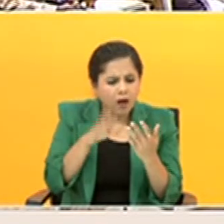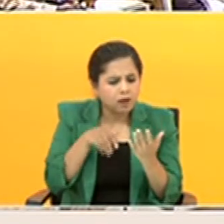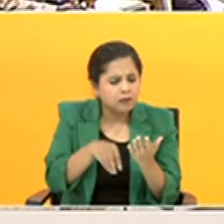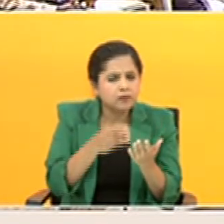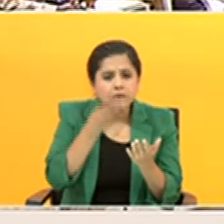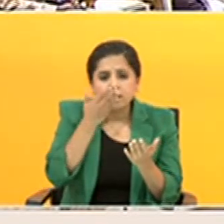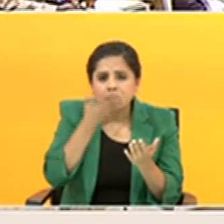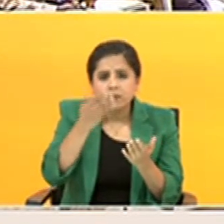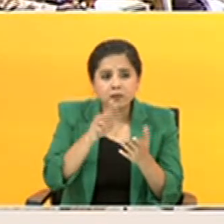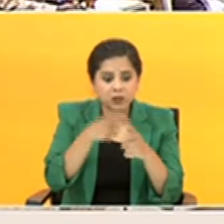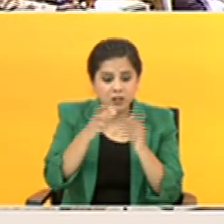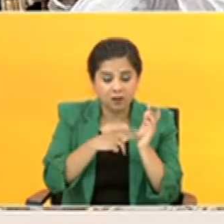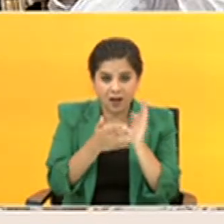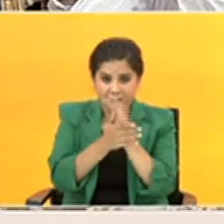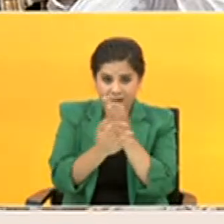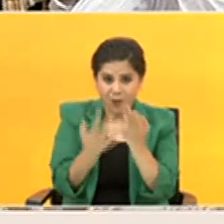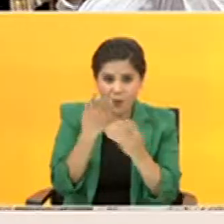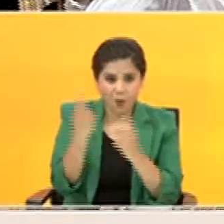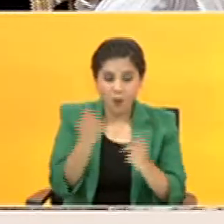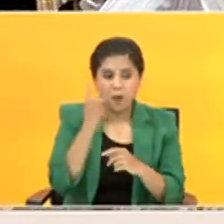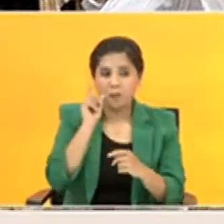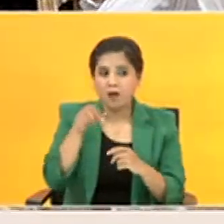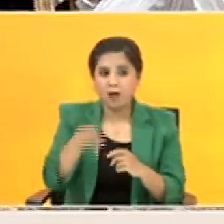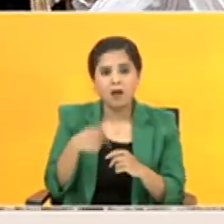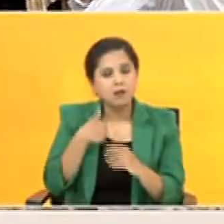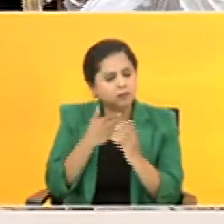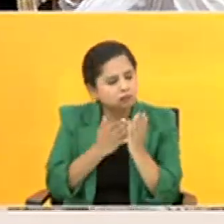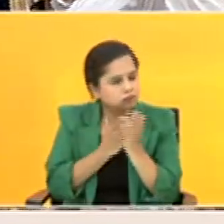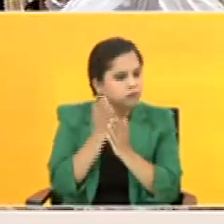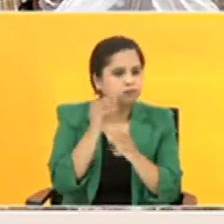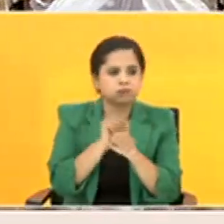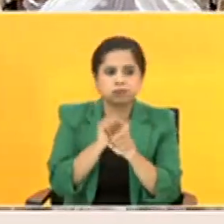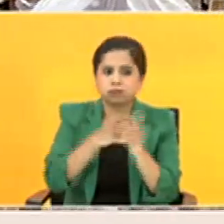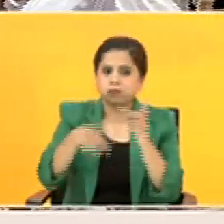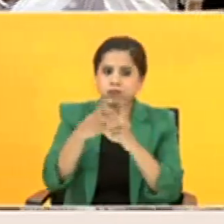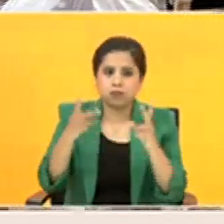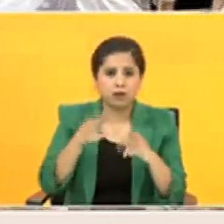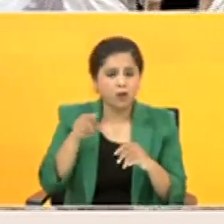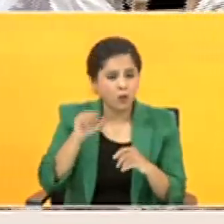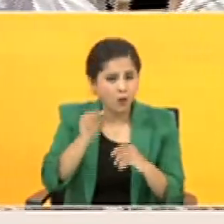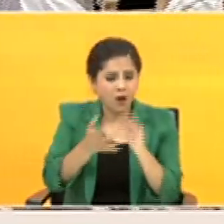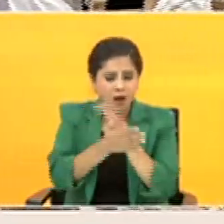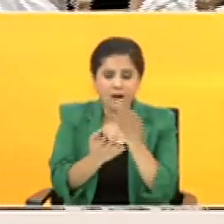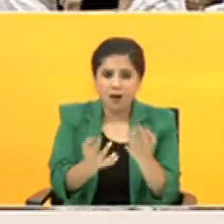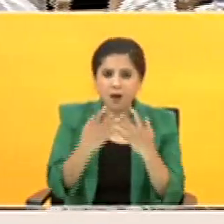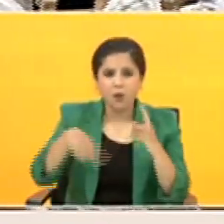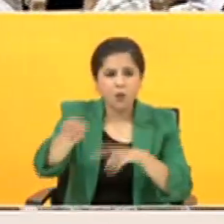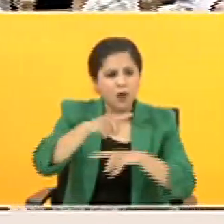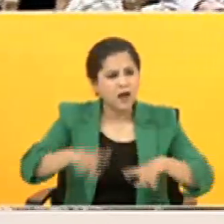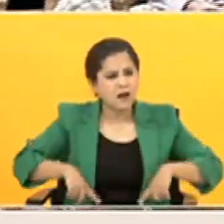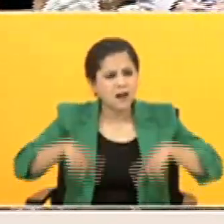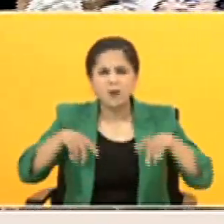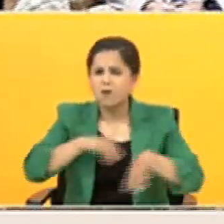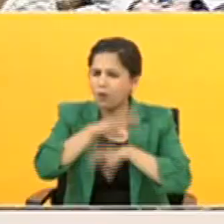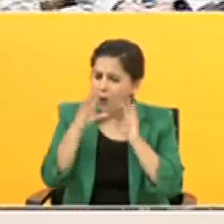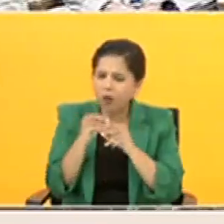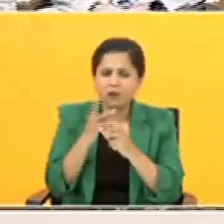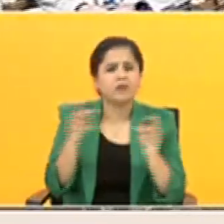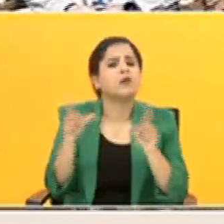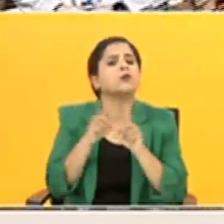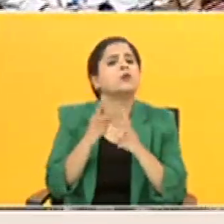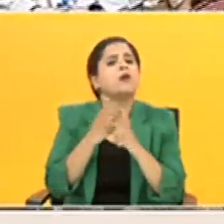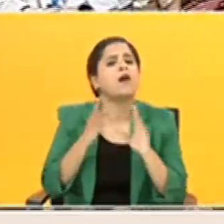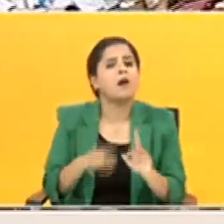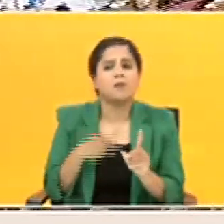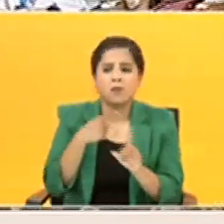काम सिर्फ कला नहीं, एक साधना है। उन्होंने इस कला में अपना पूरा जीवन समर्पित कर दिया